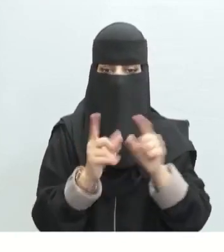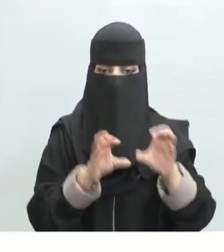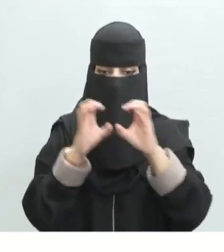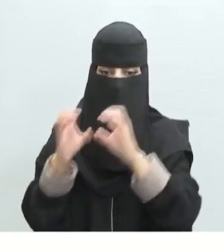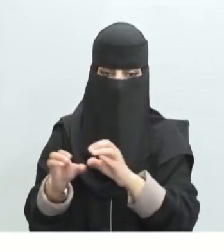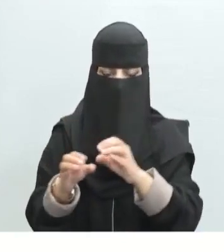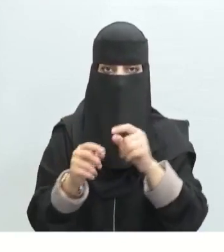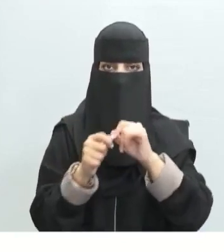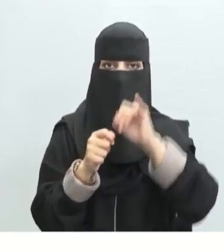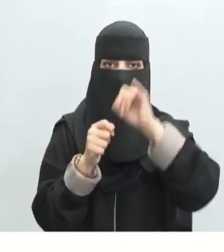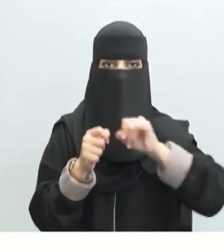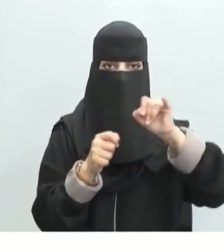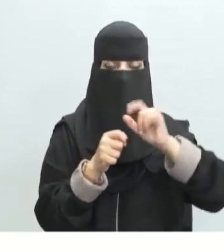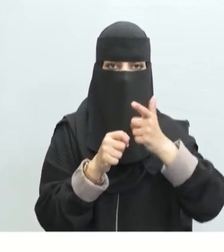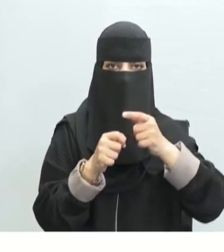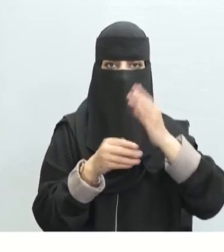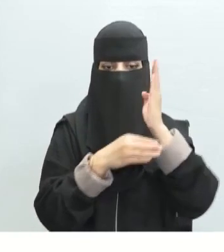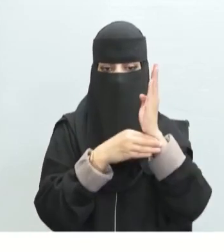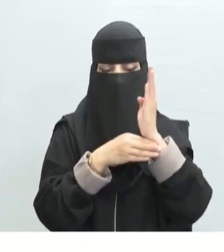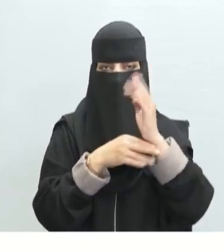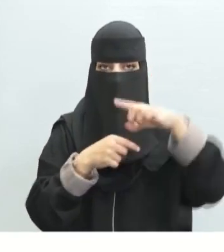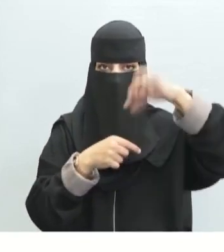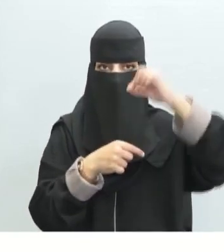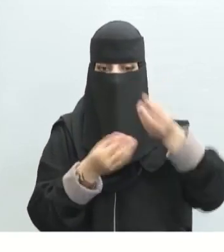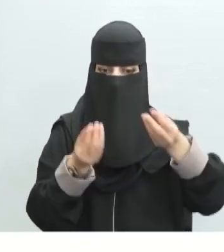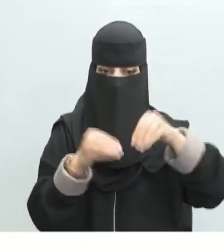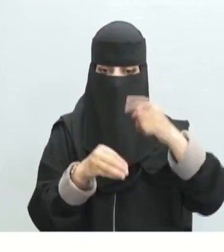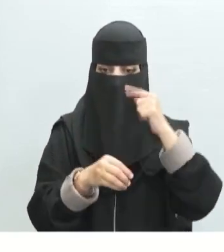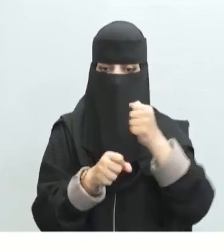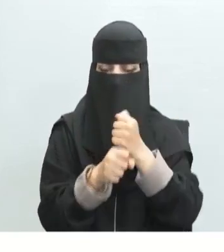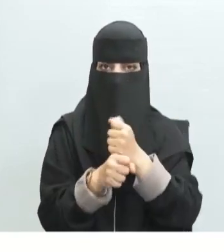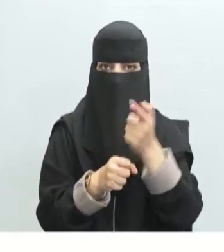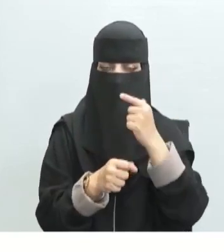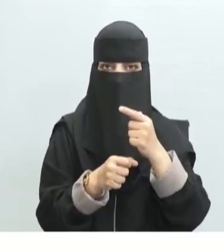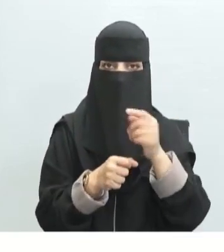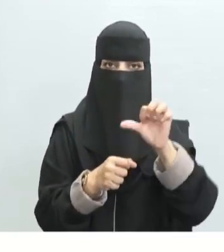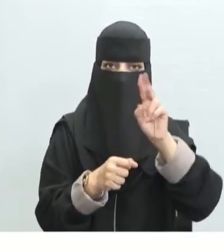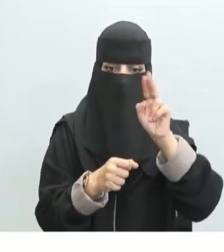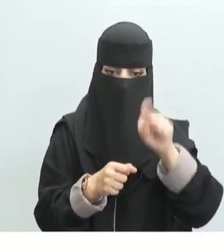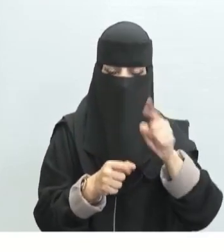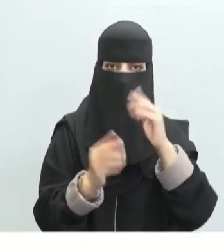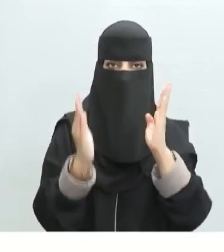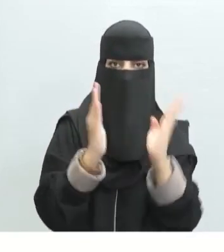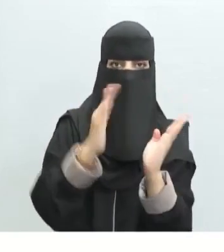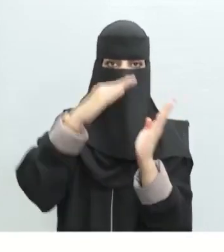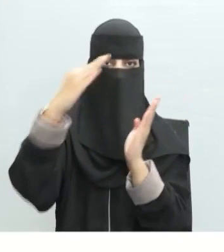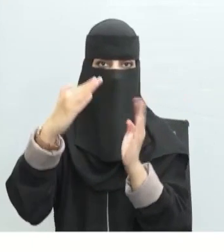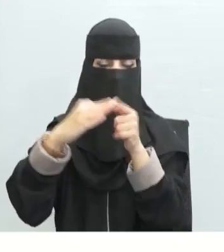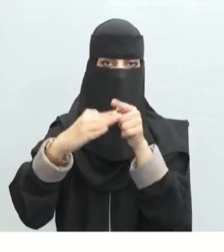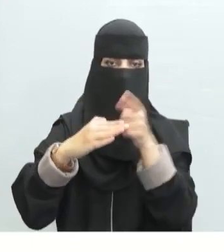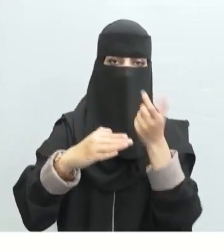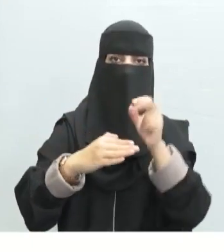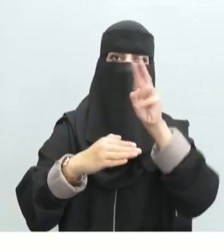زاويه حاده في المثلث قائم الزاويه حيث يستعمل الوتر والضلع المقابل للزاويه التي قياسها